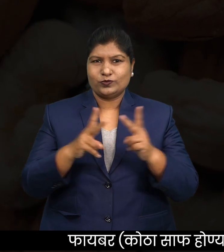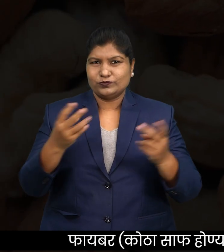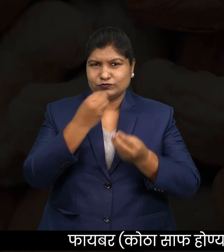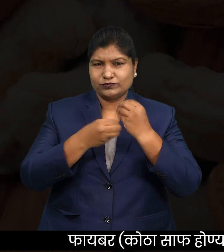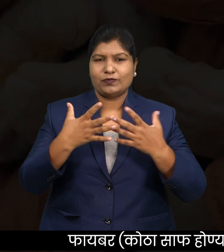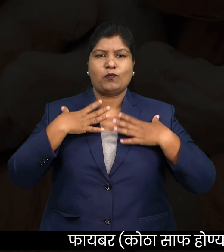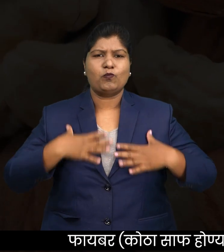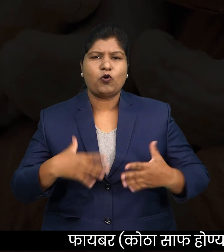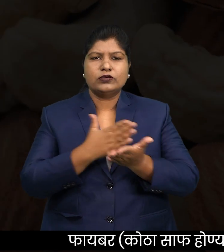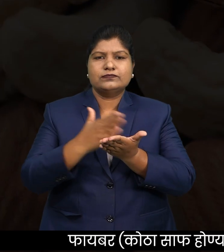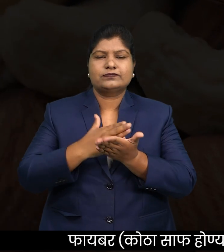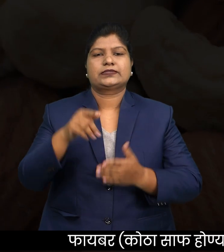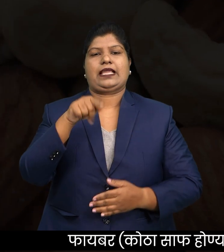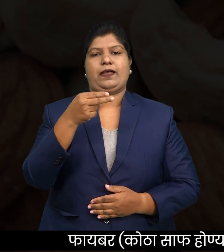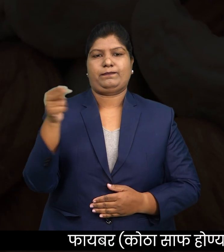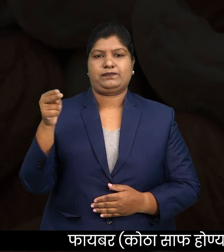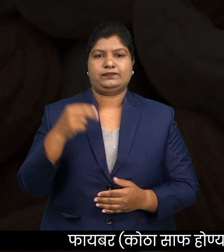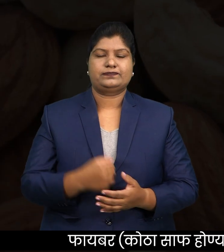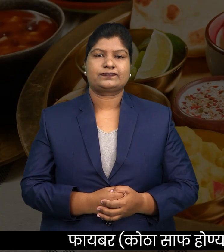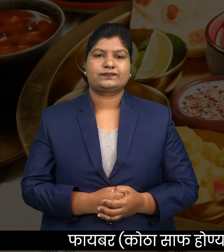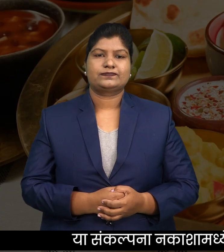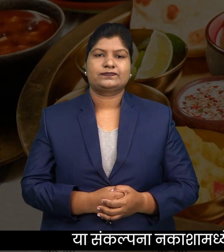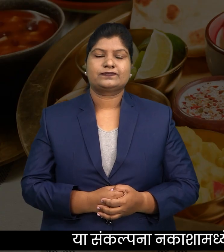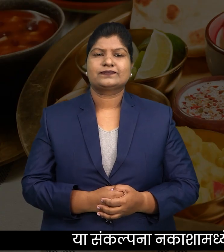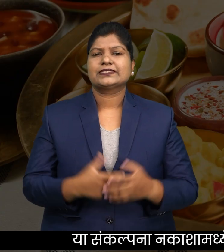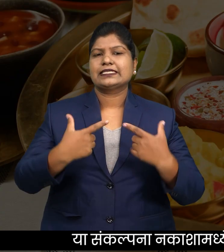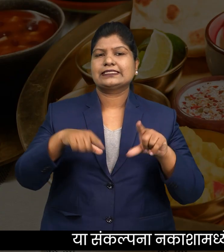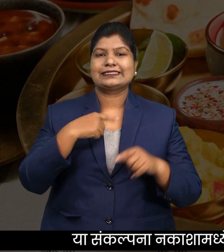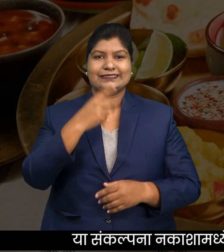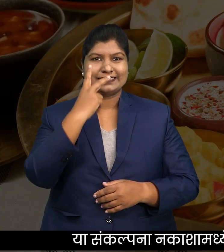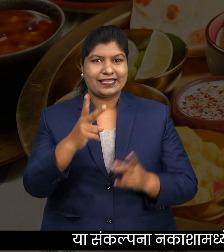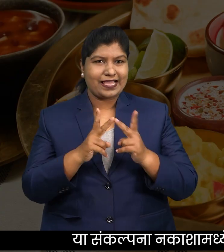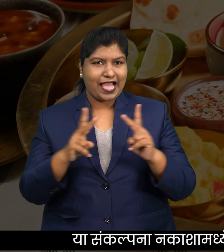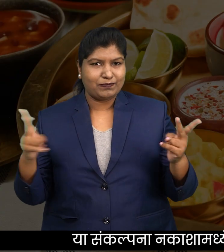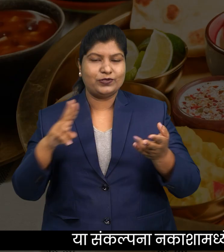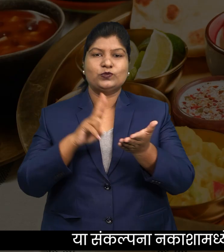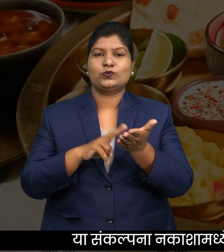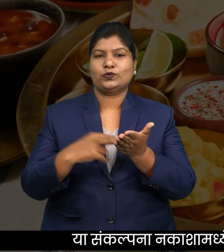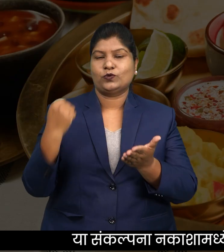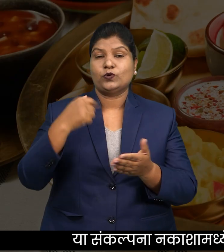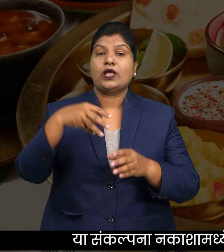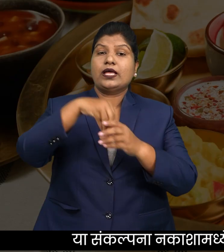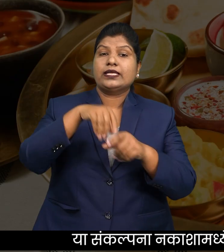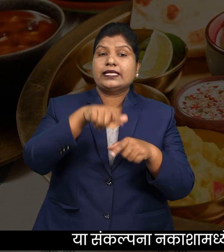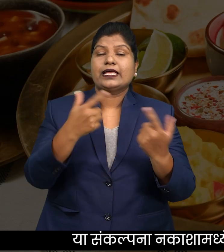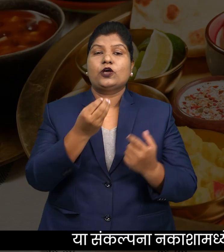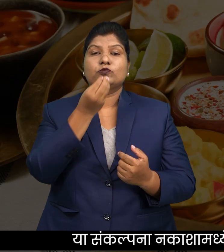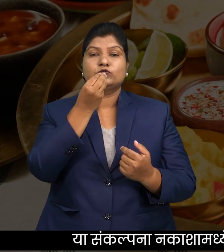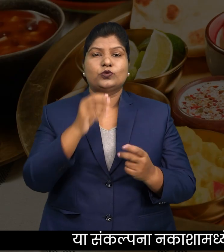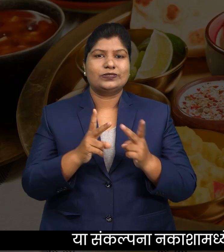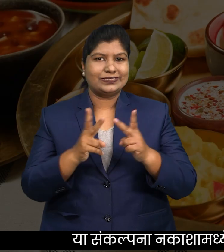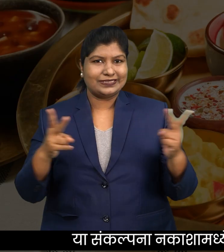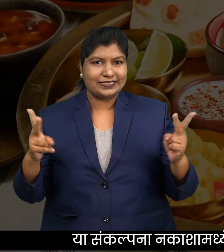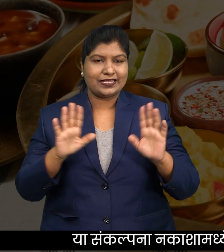करणारे धान्याच्या कोंड्यासारखे अन्न. या संकल्पना नकाशामध्ये अन्न